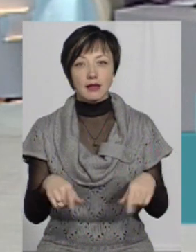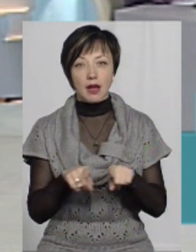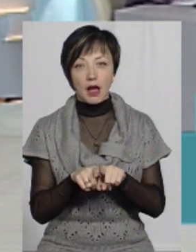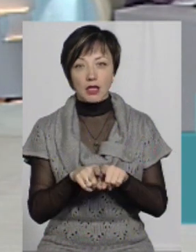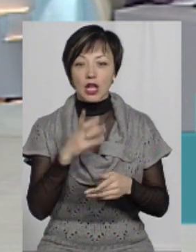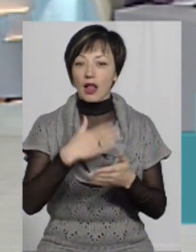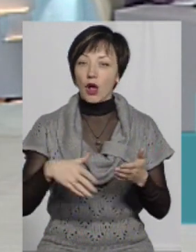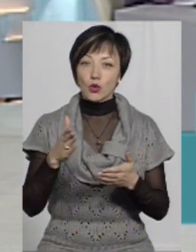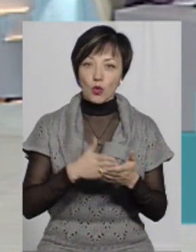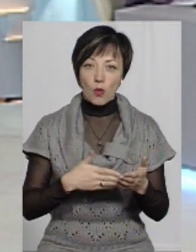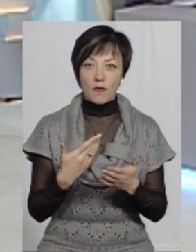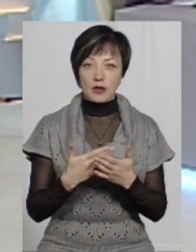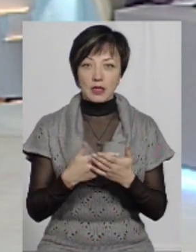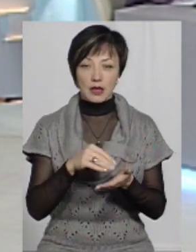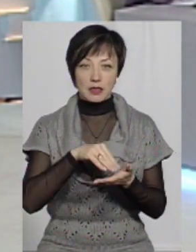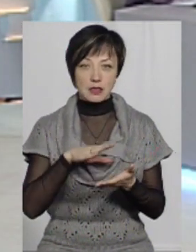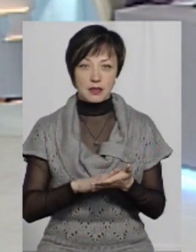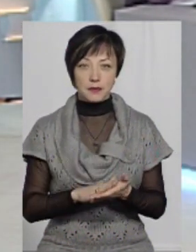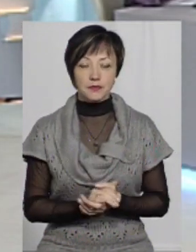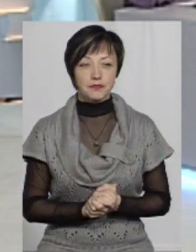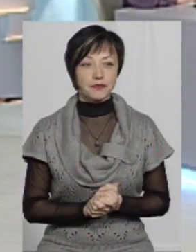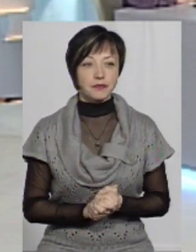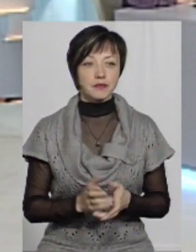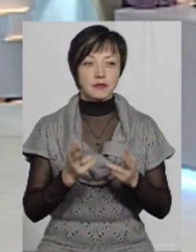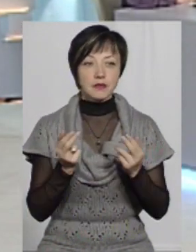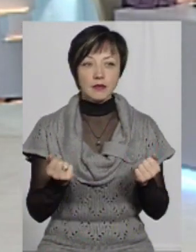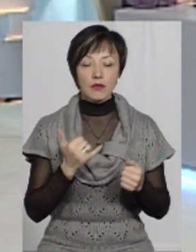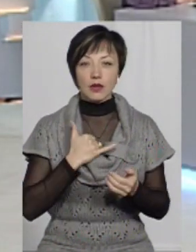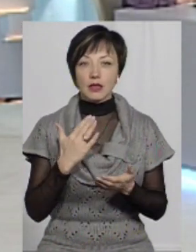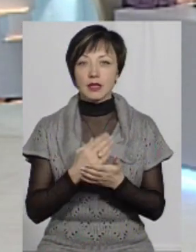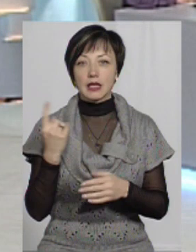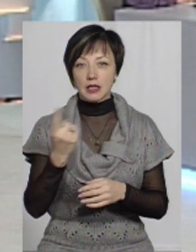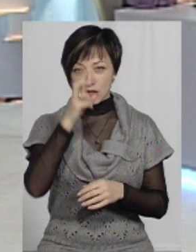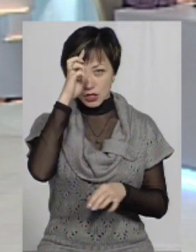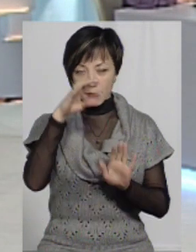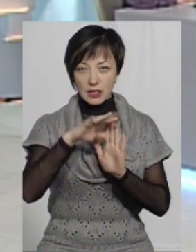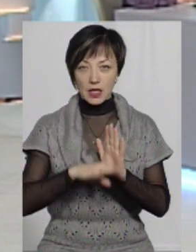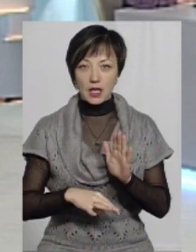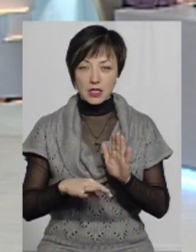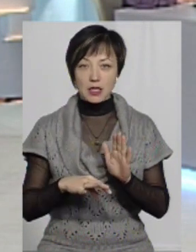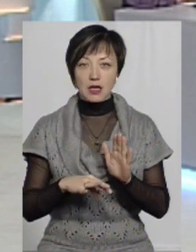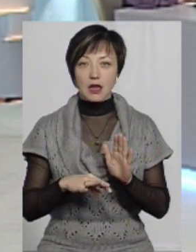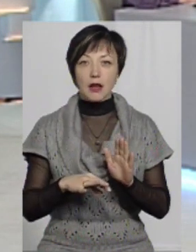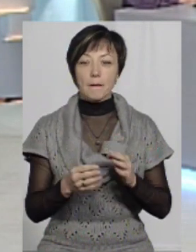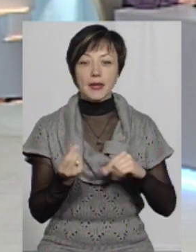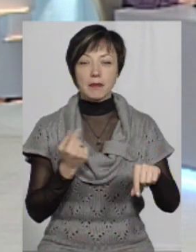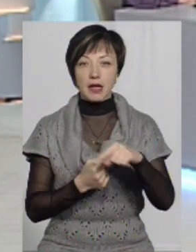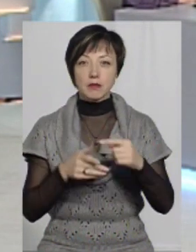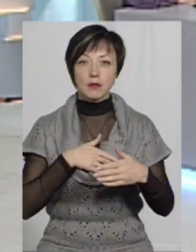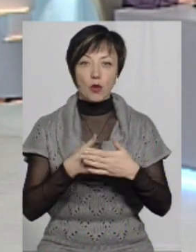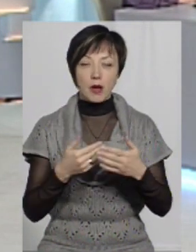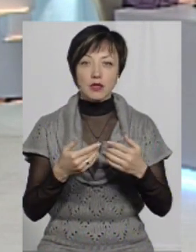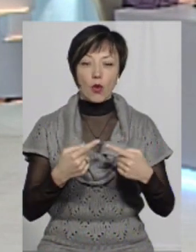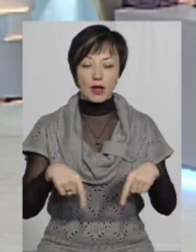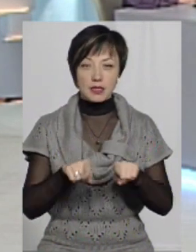чи не анульована? Так, в нас є єдиний державний реєстр юридичних осіб, фізичних осіб, підприємців та